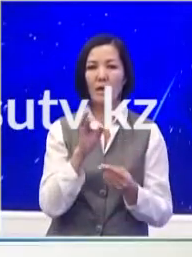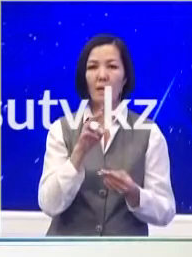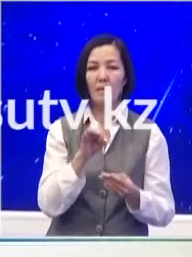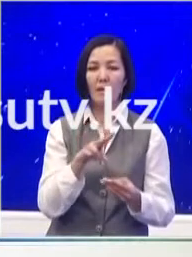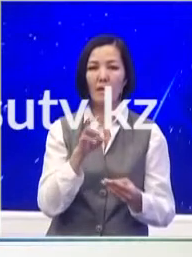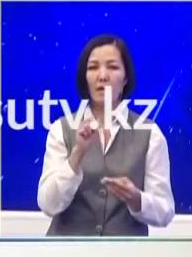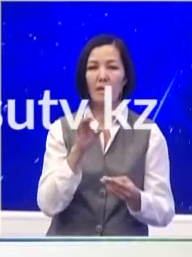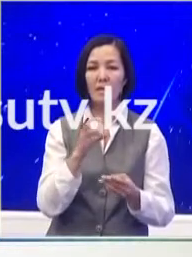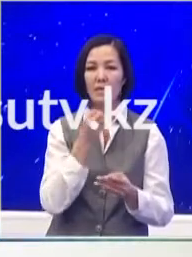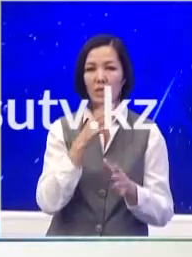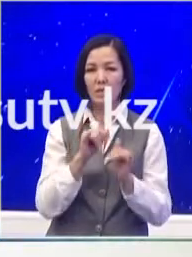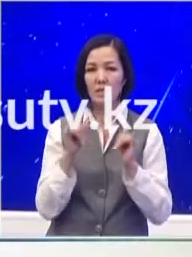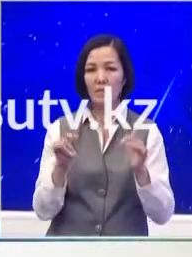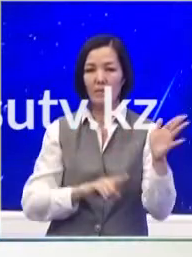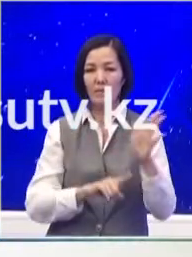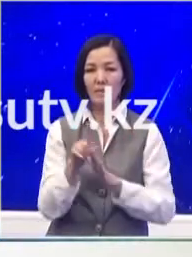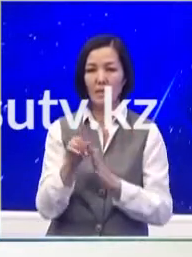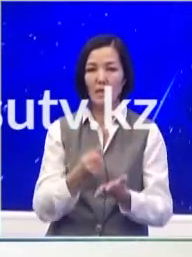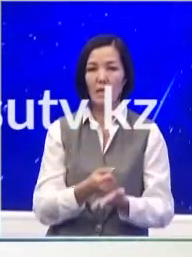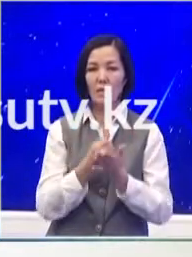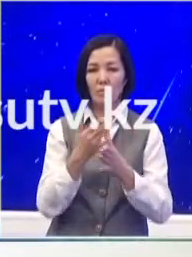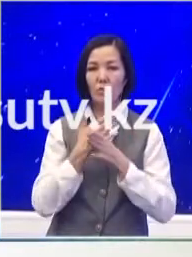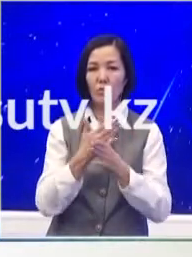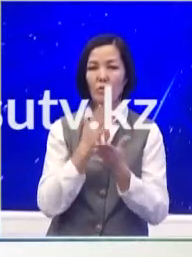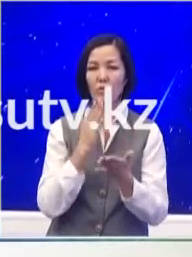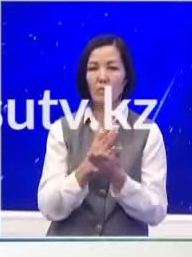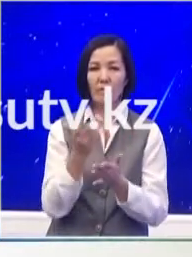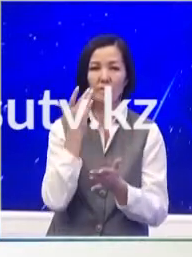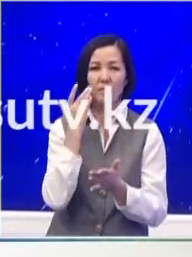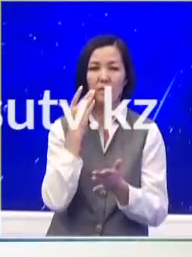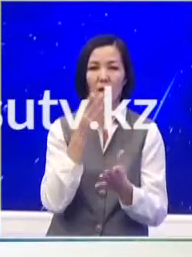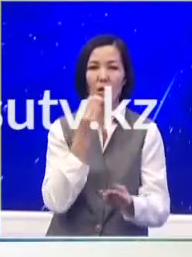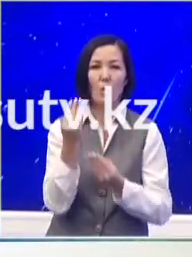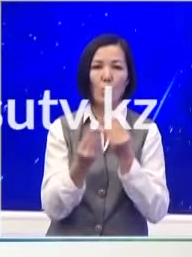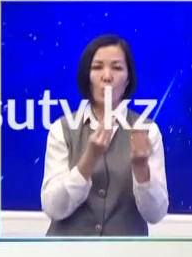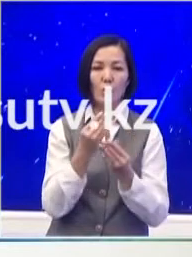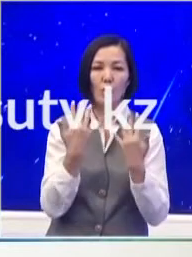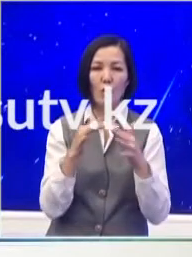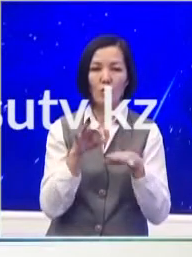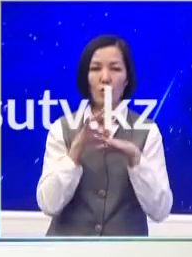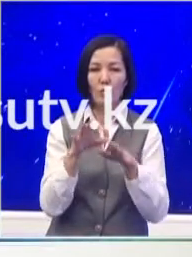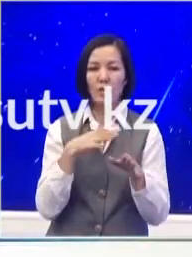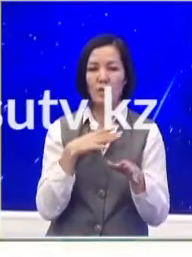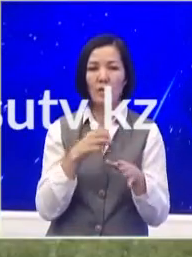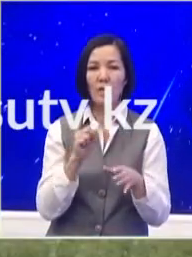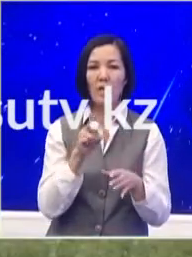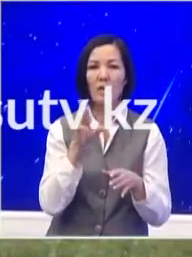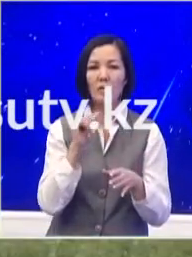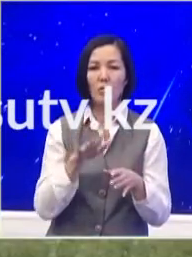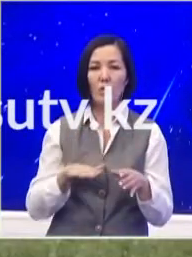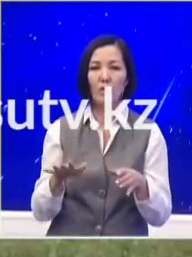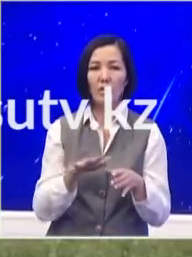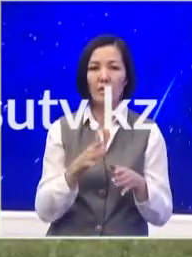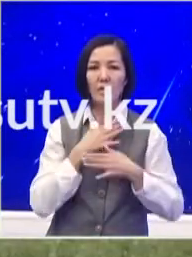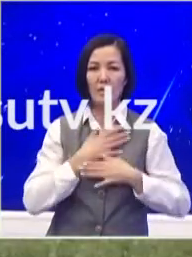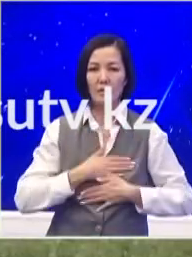қазір жақсы дамып жатыр ол жақта да. Демеушілер бар, жиі болып тұрады көкпар. Біздің енді Ақсу ауданы Аллаға шүкір